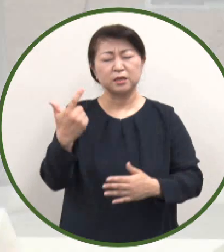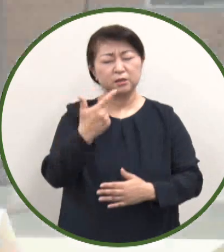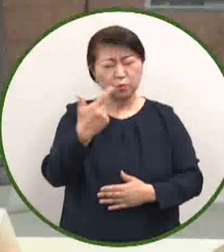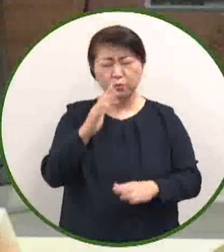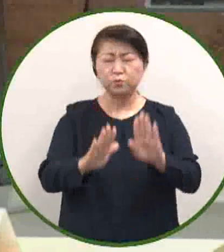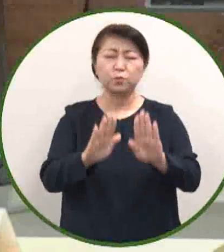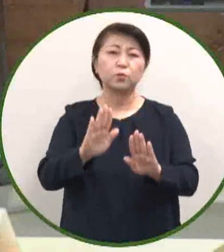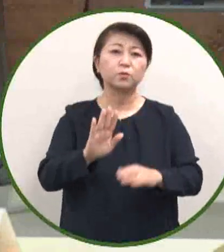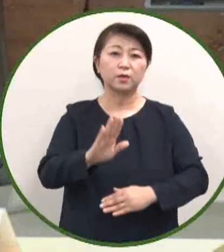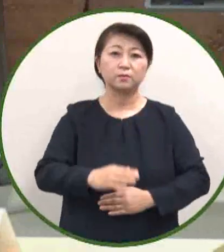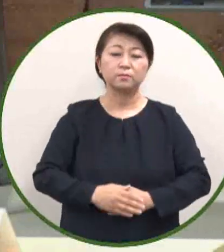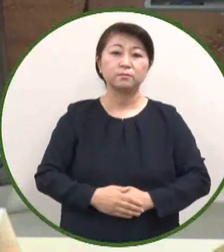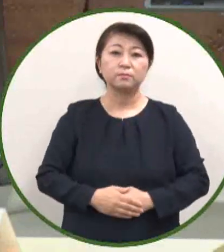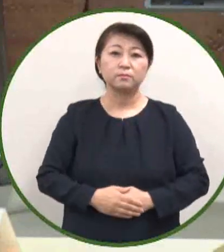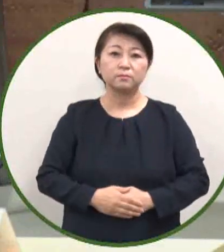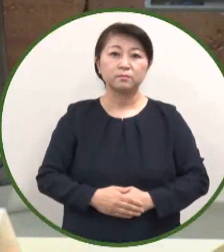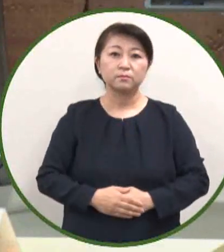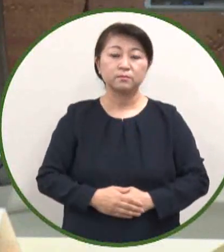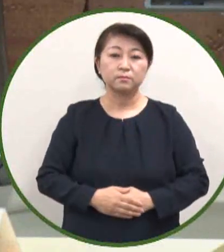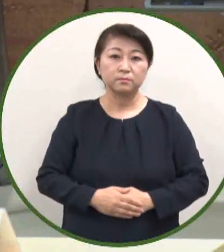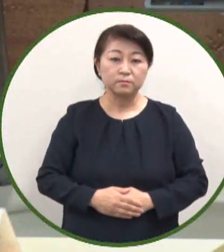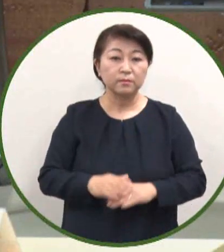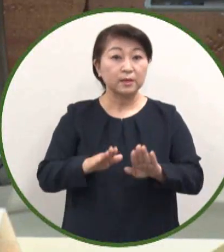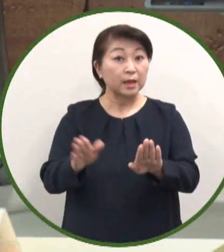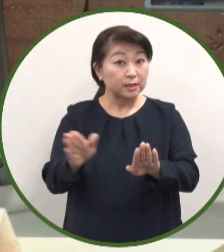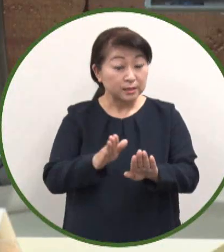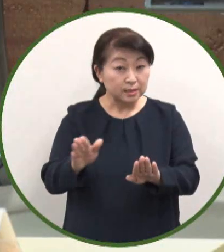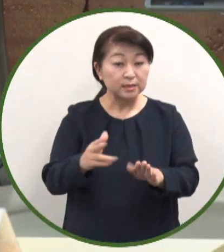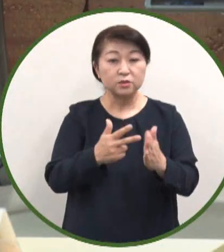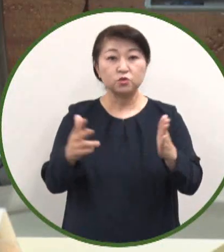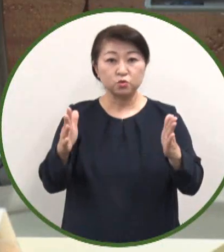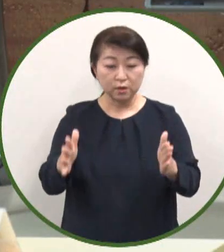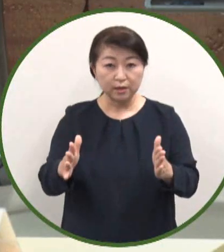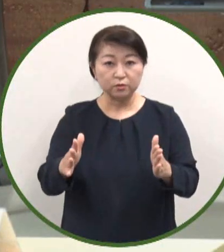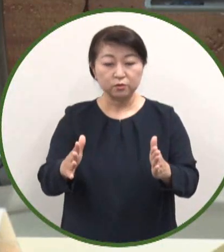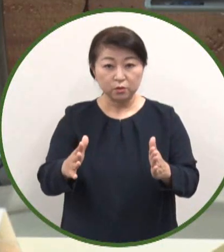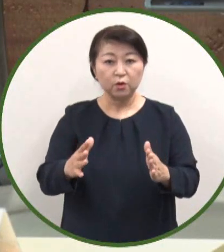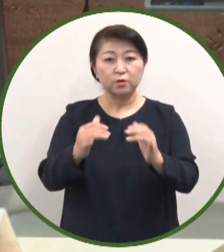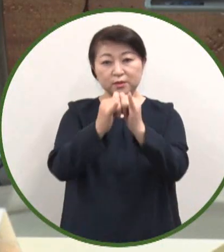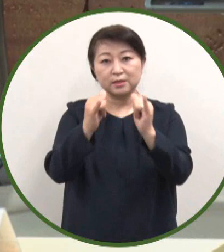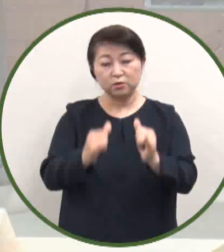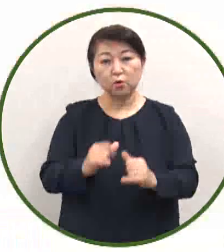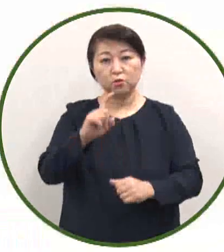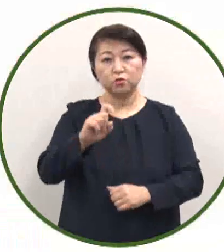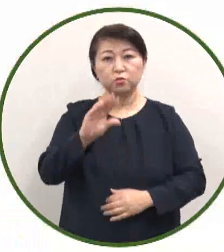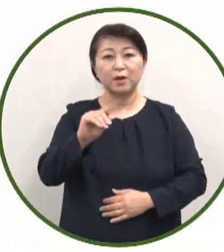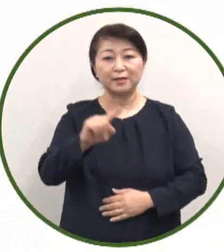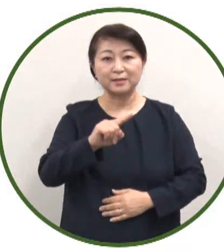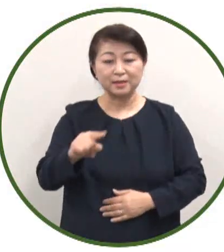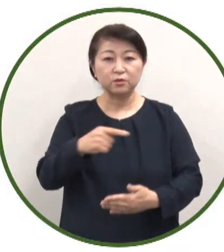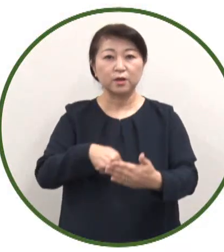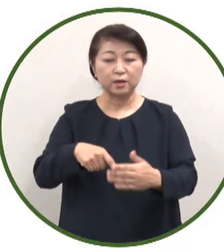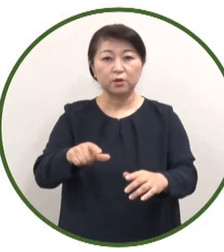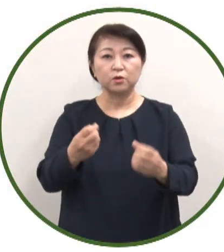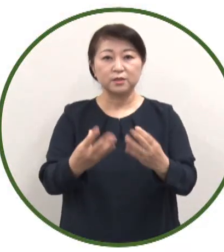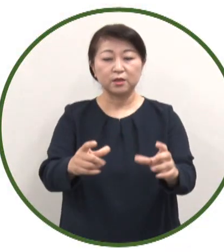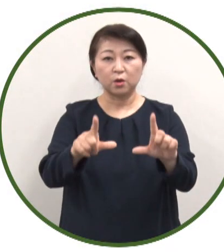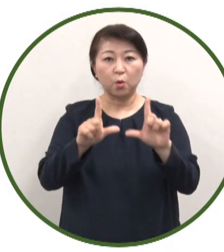となっています。直近1週間の人口10万人あたりの新規報告数は県全体